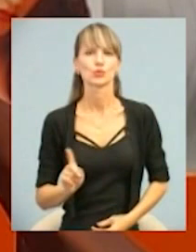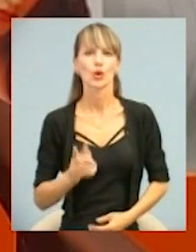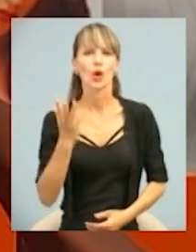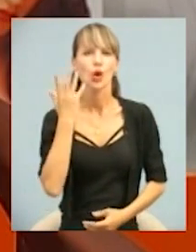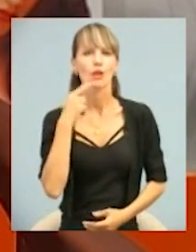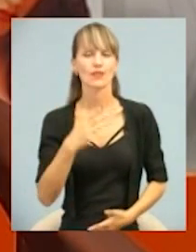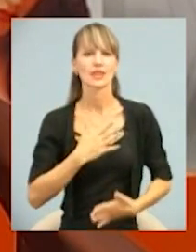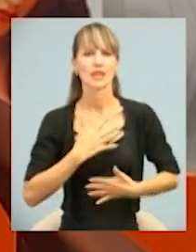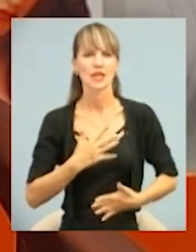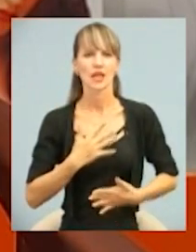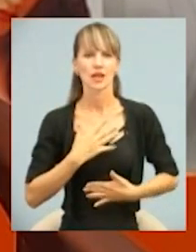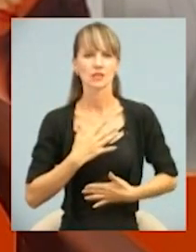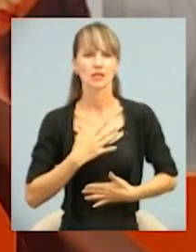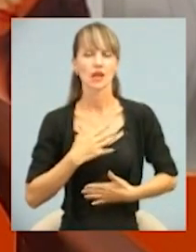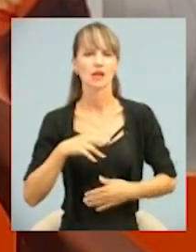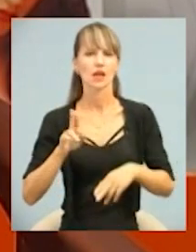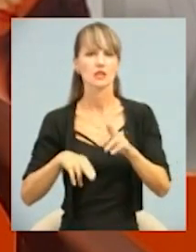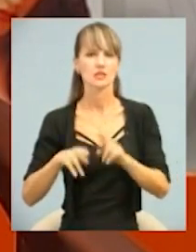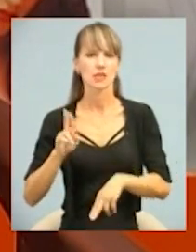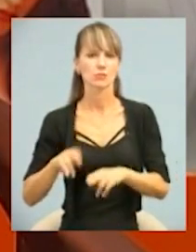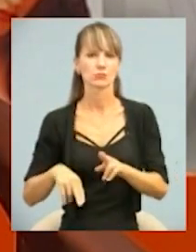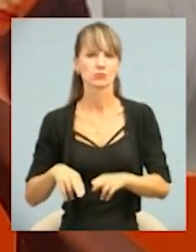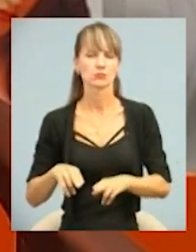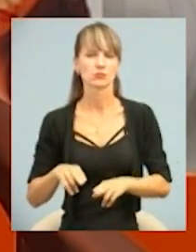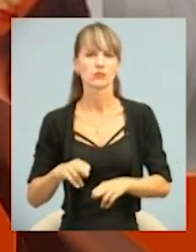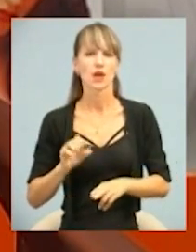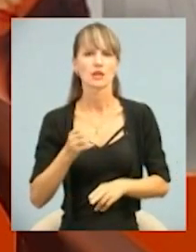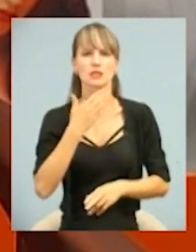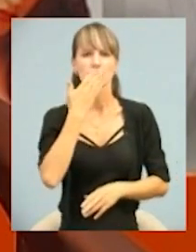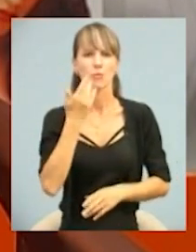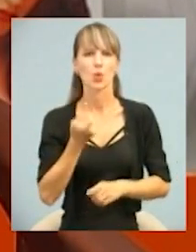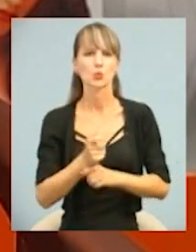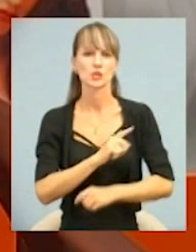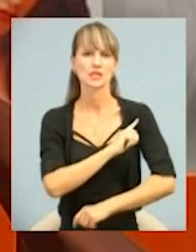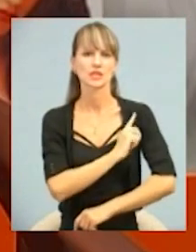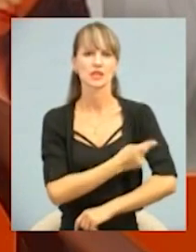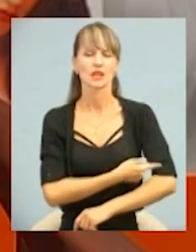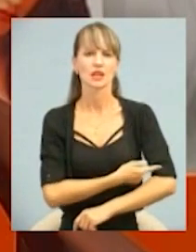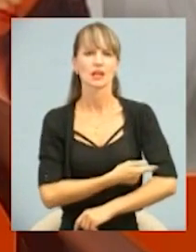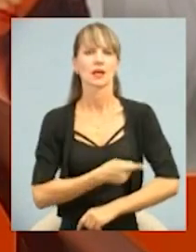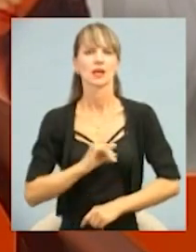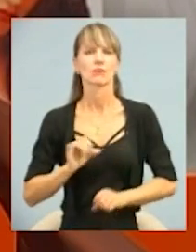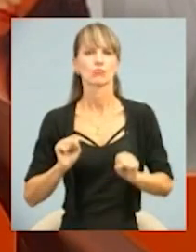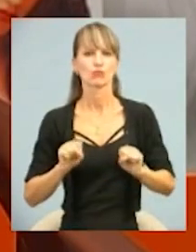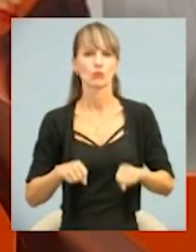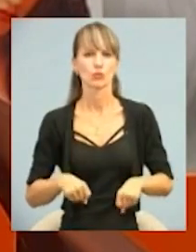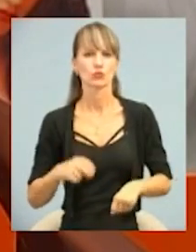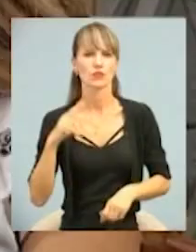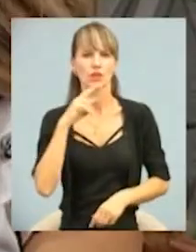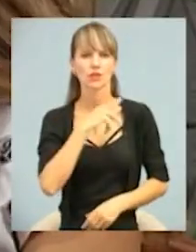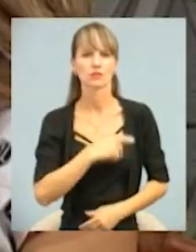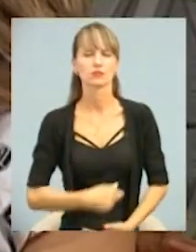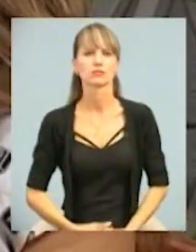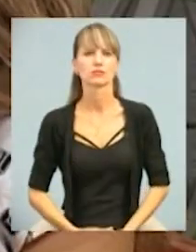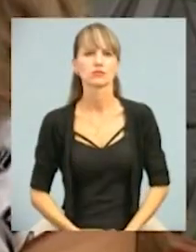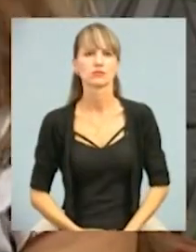коли він дихає красками, а запах у них дуже сильний, може відравитися.